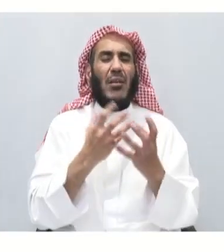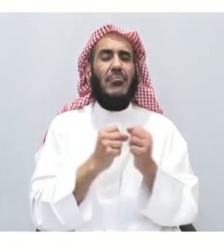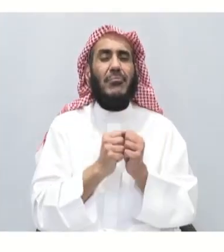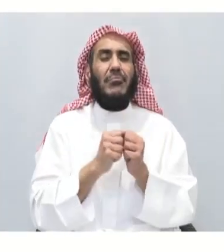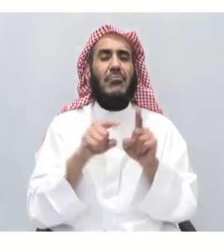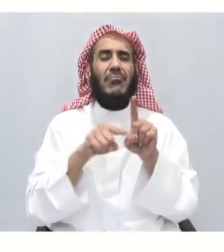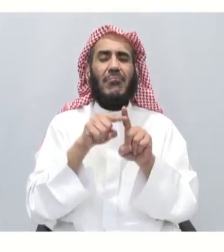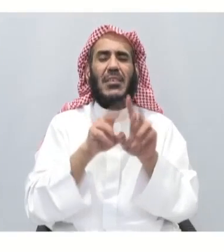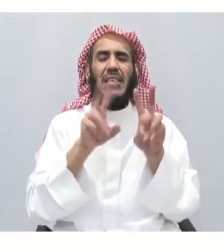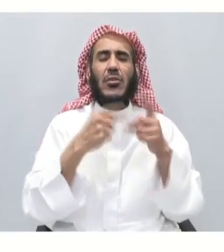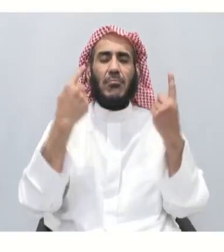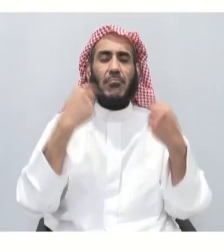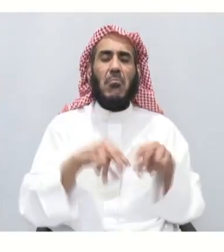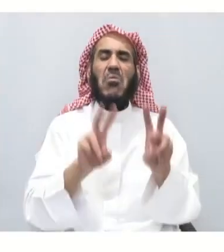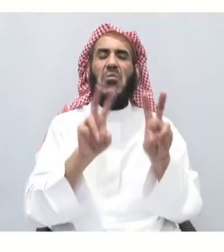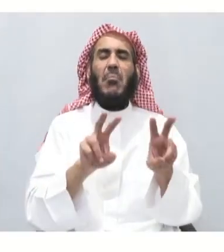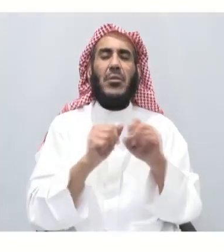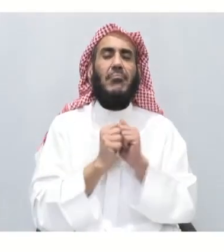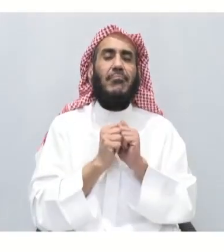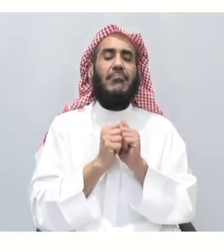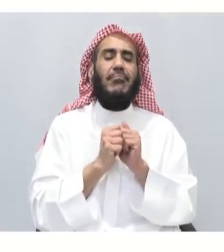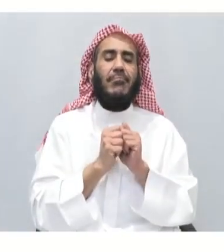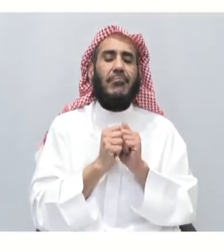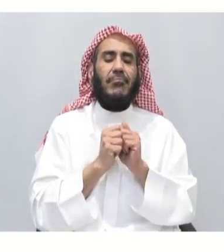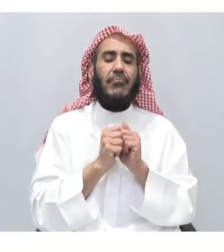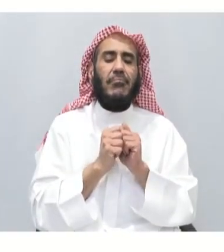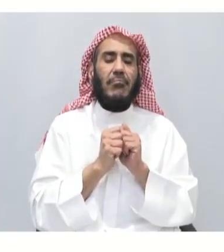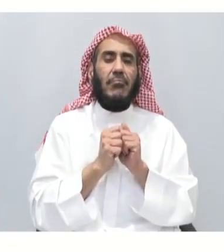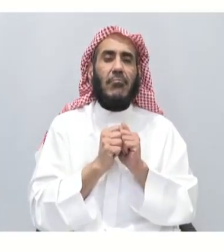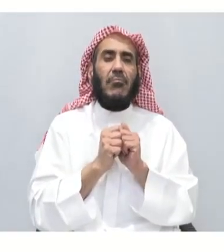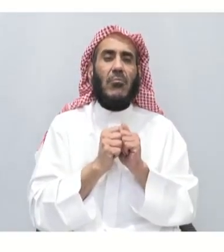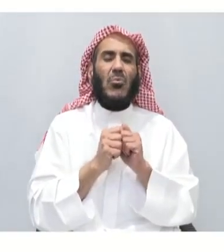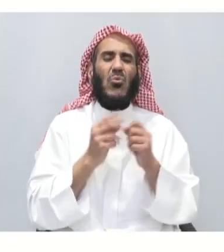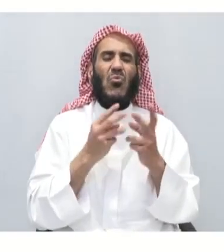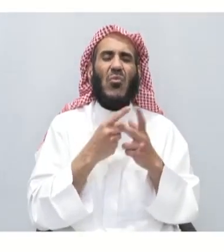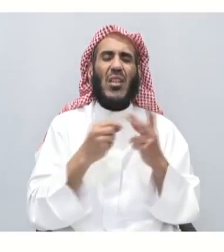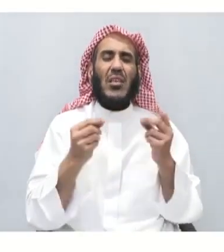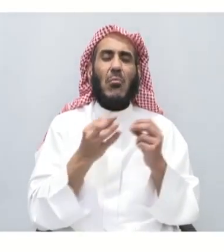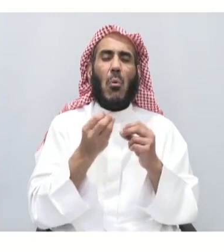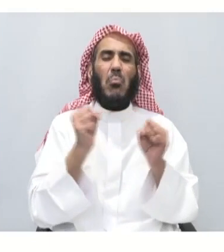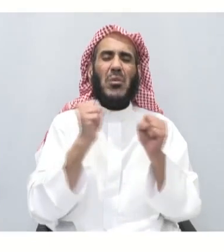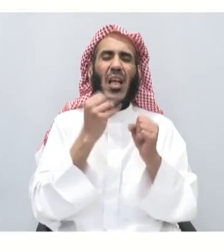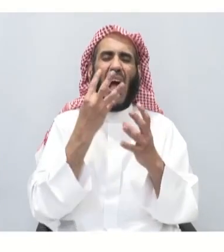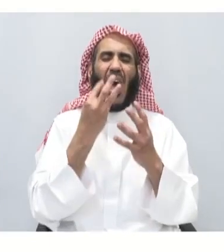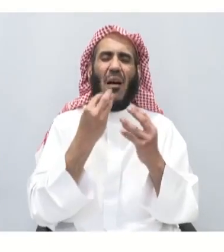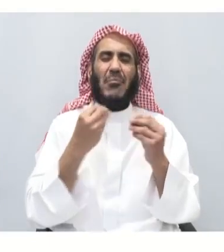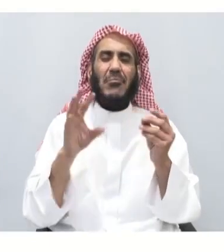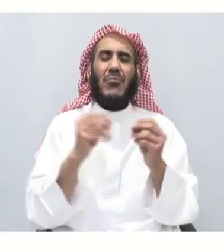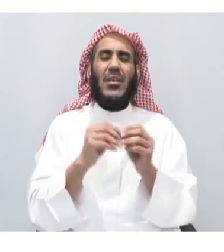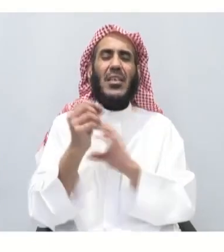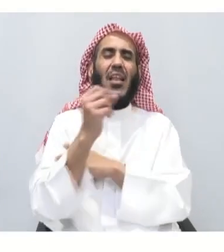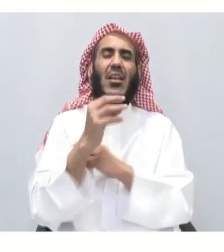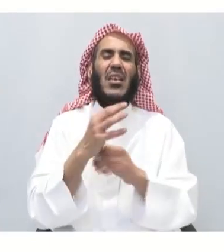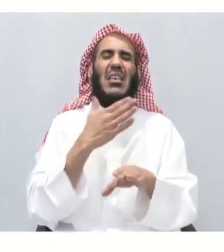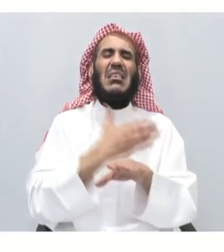درجه حراره الجسم ثابته ف عندما تنفذ الجزيئات الغنيه بالطاقه فان العضله